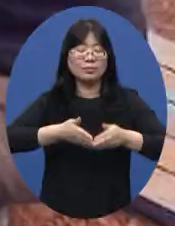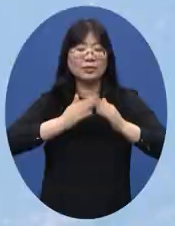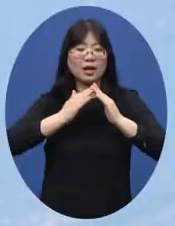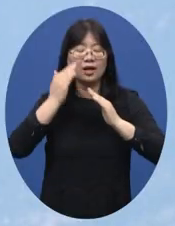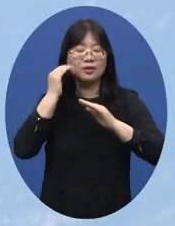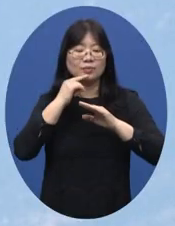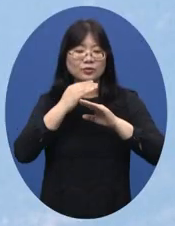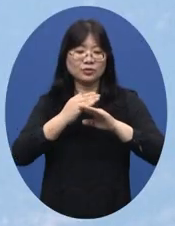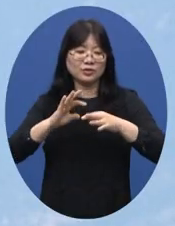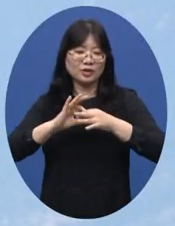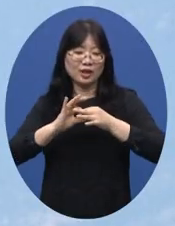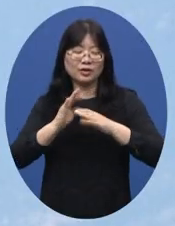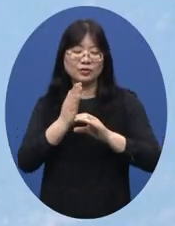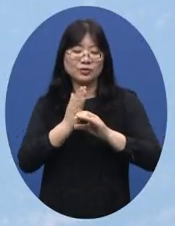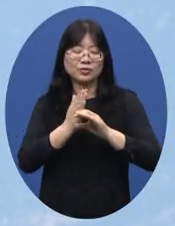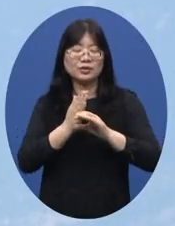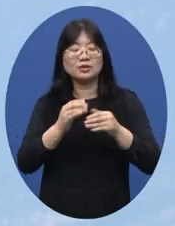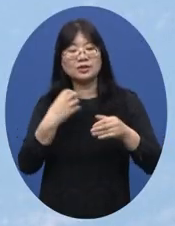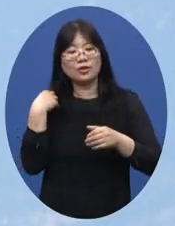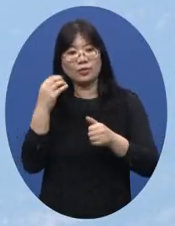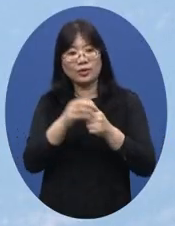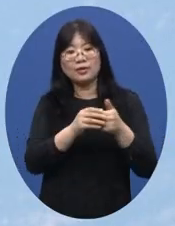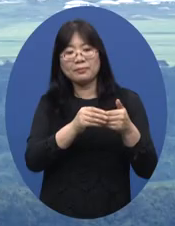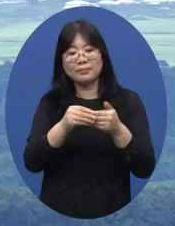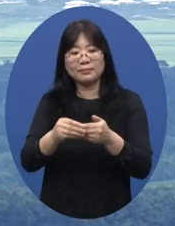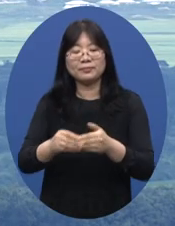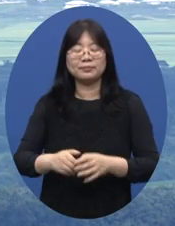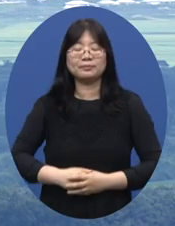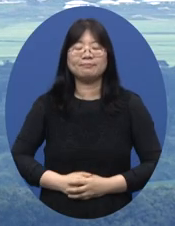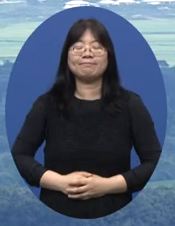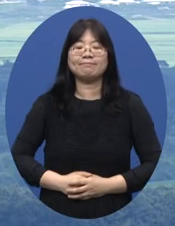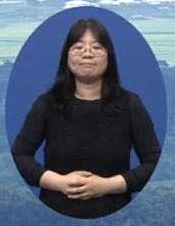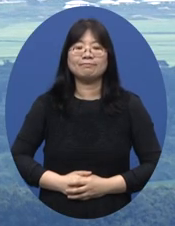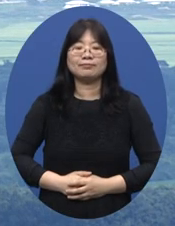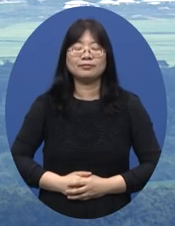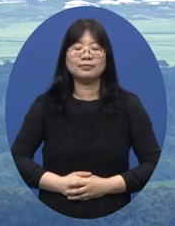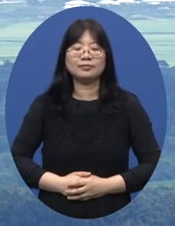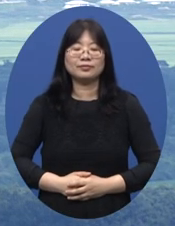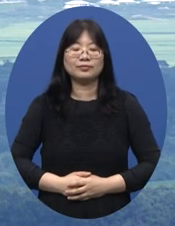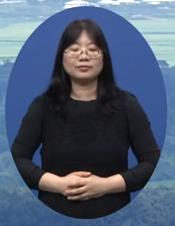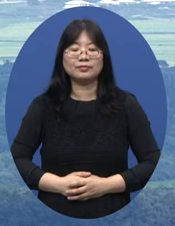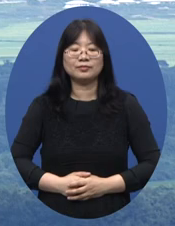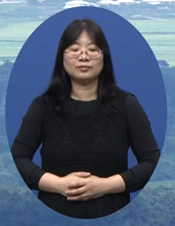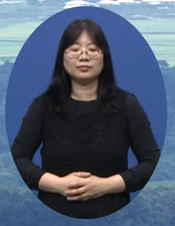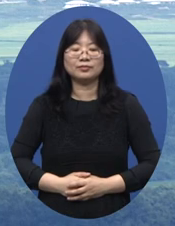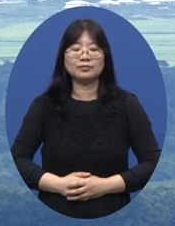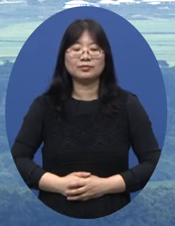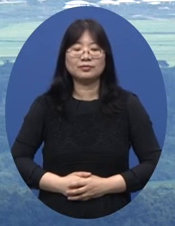남북관계의 중추적인 역할을 이어나갈 계획입니다. 경기 GTV 한선지입니다.